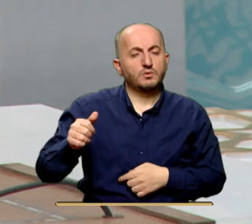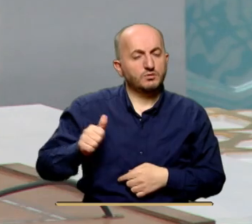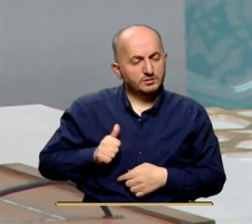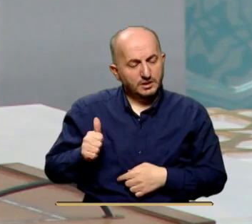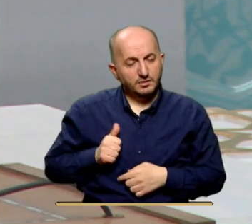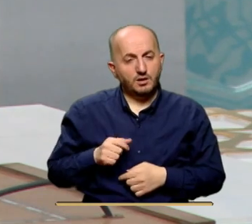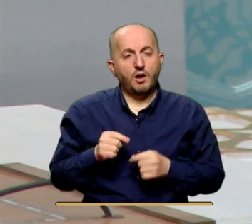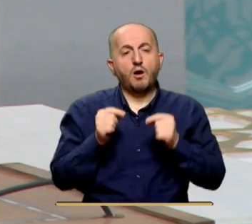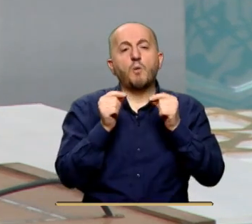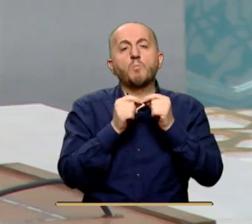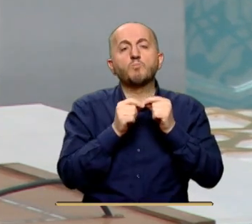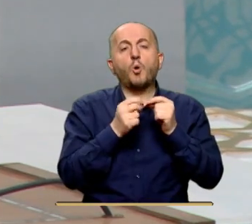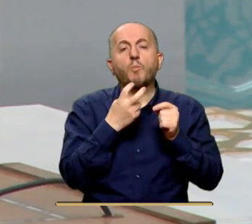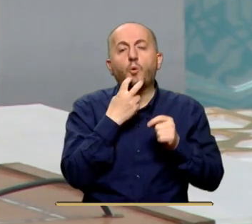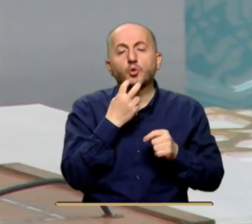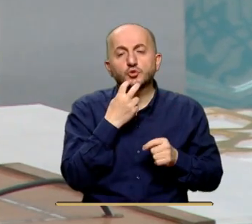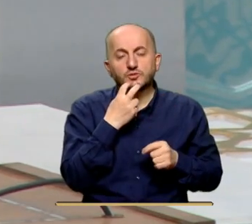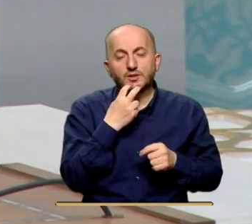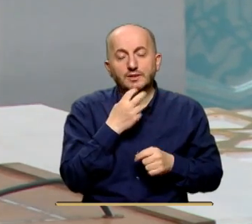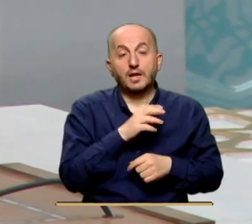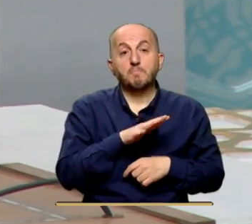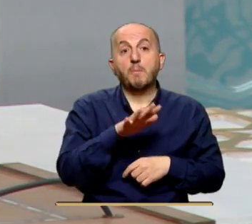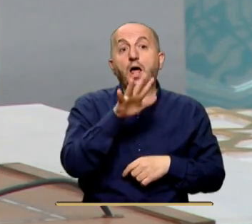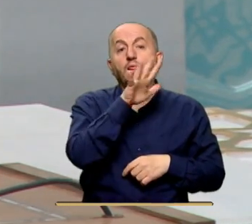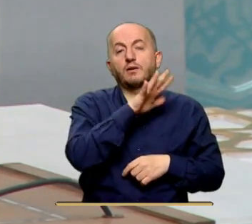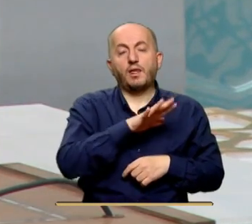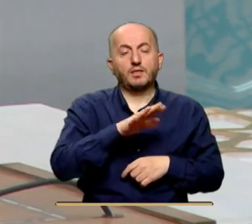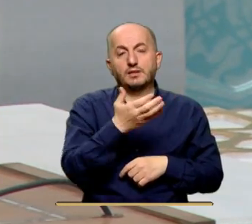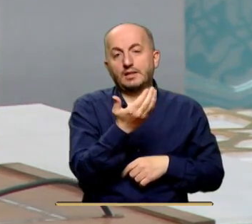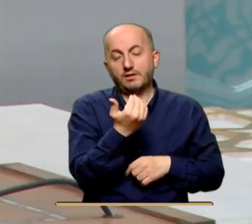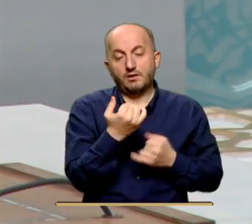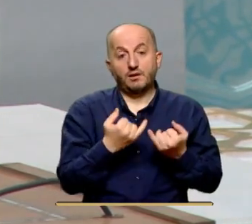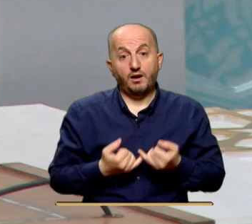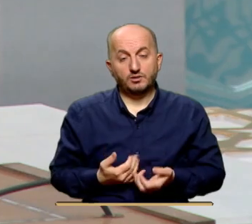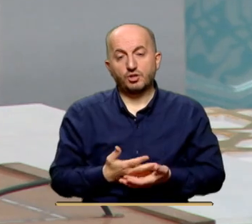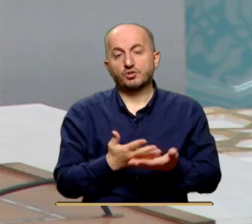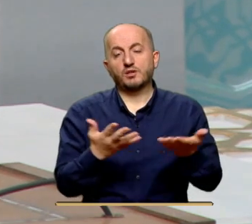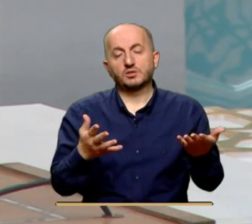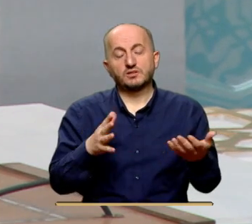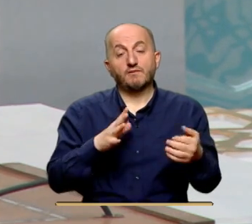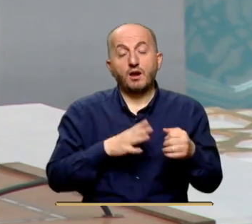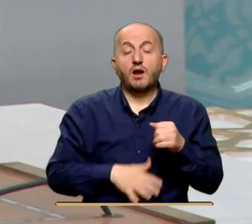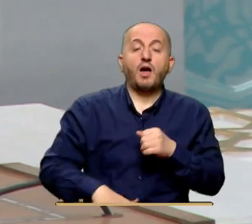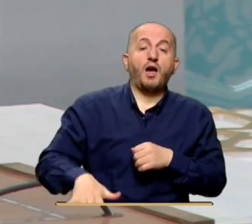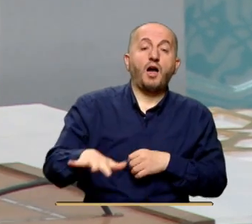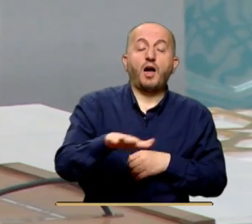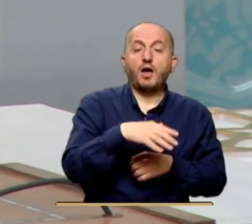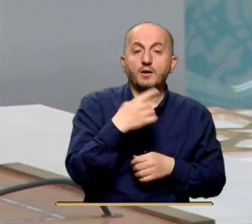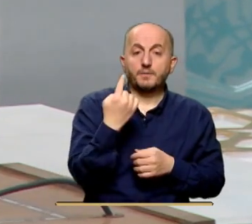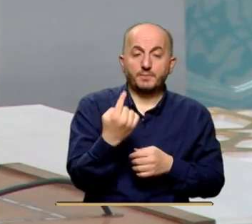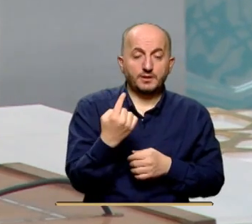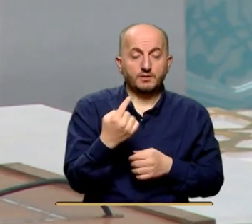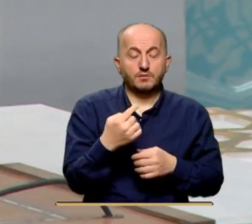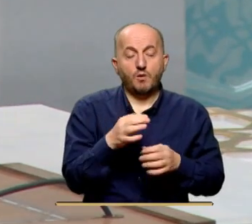Bosnalılar, Balkanlardan gelen kardeşlerimiz var. Her biri öyle